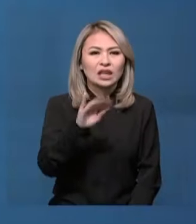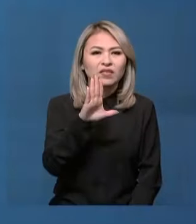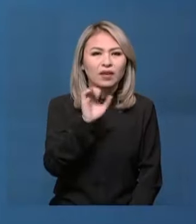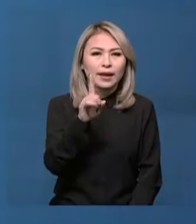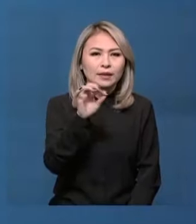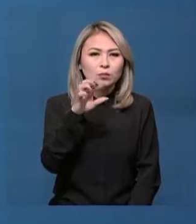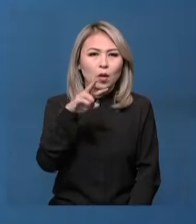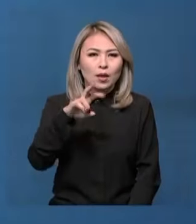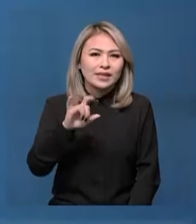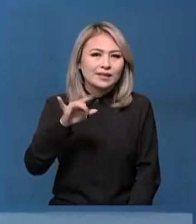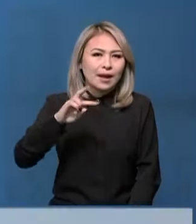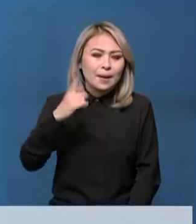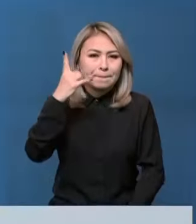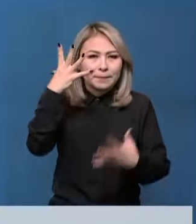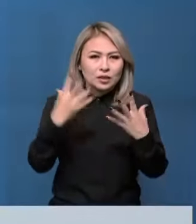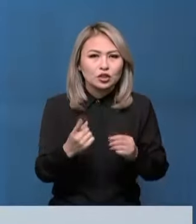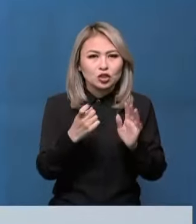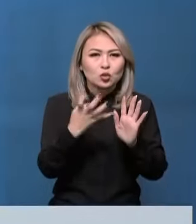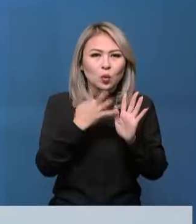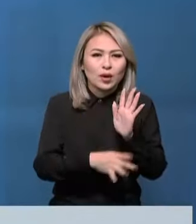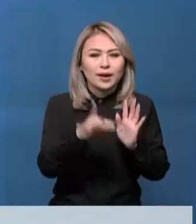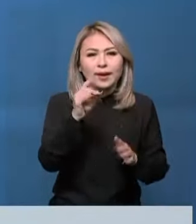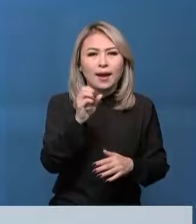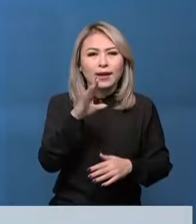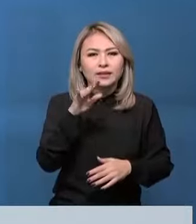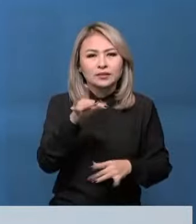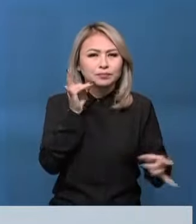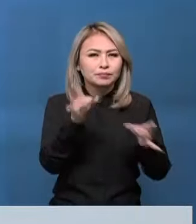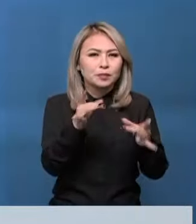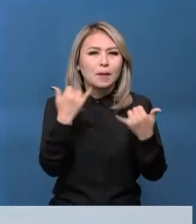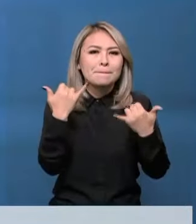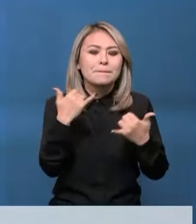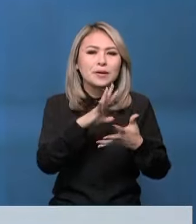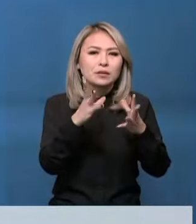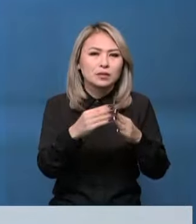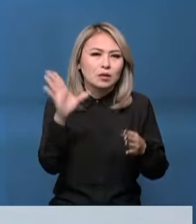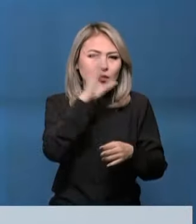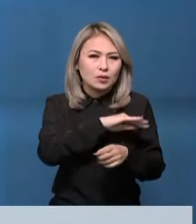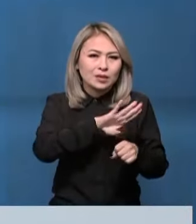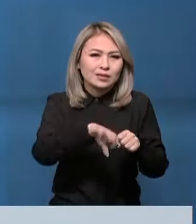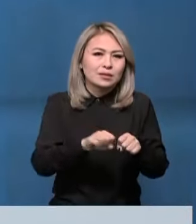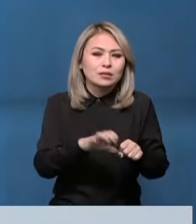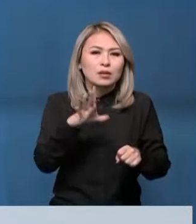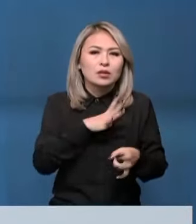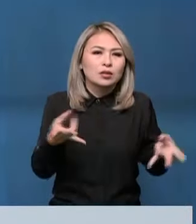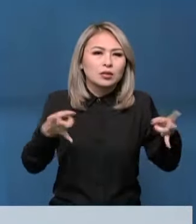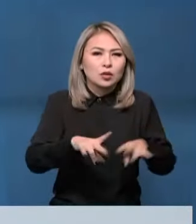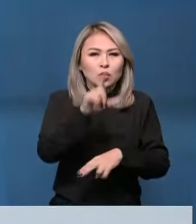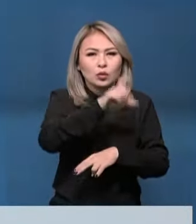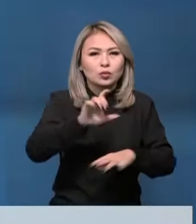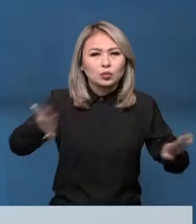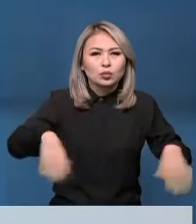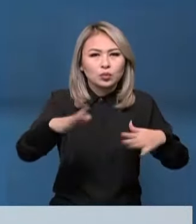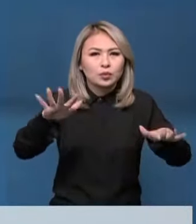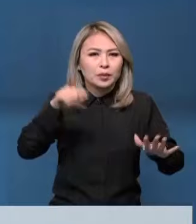Ливандағы Хизбола Израильді бір күнде 190 реактив зымыранмен атқылады. Олардың біразы қағып түсірілген. Қалған снарядтар адам жоқ